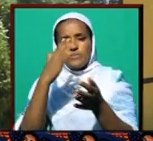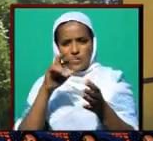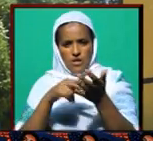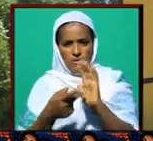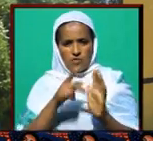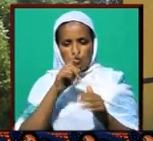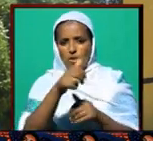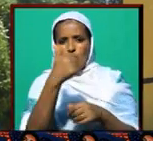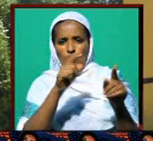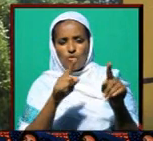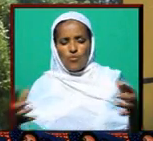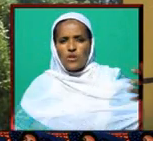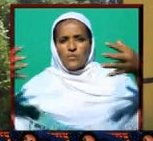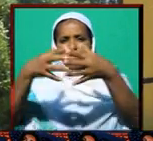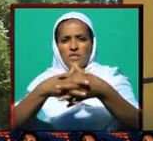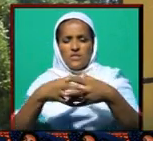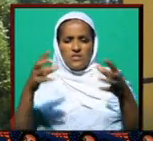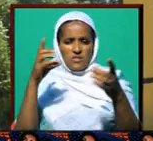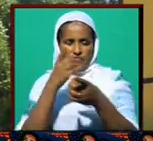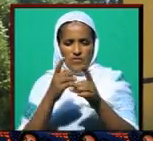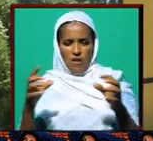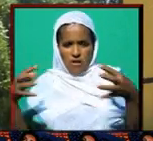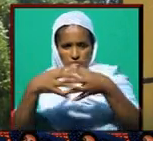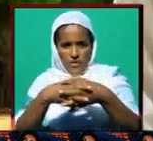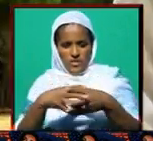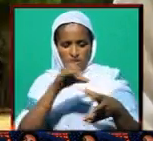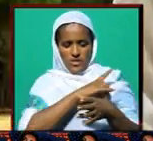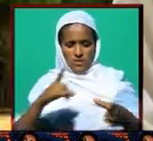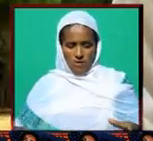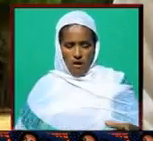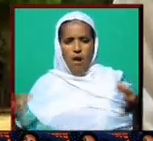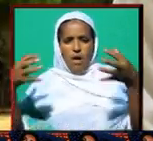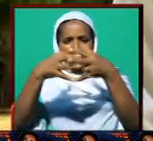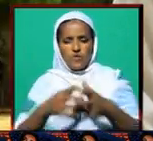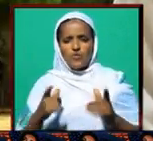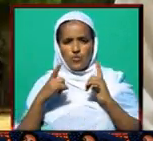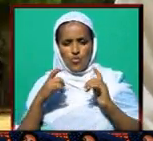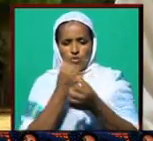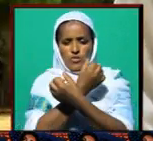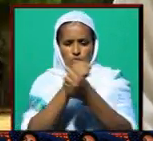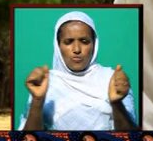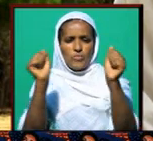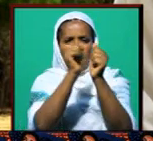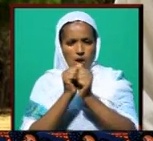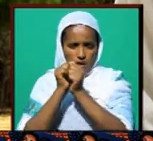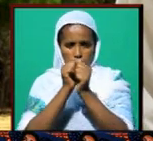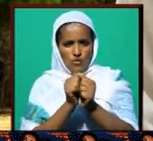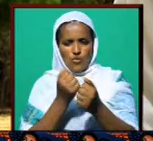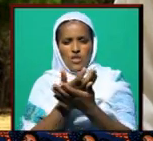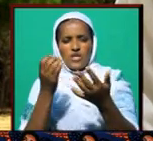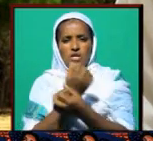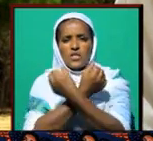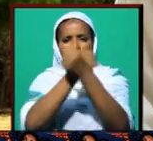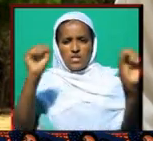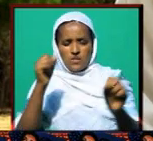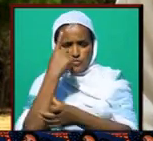መቅደስ የገባችበትን ስናስብ አስፈላጊነቱ ይህን ይመስላል ማለት ነው። ሌላው ደግሞ ህብረት እንድንፈጥር አንድ እንድንሆን ማለት ነው። ክርስትና የህብረት ኑሮ